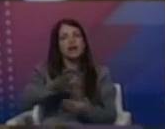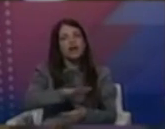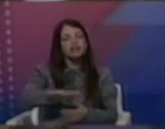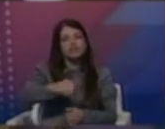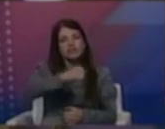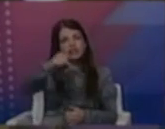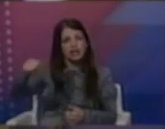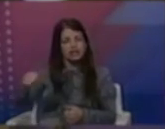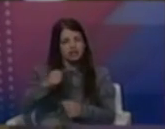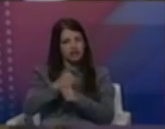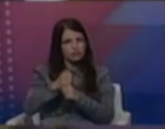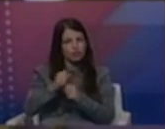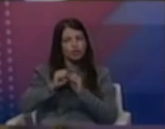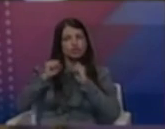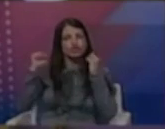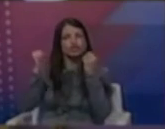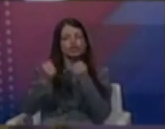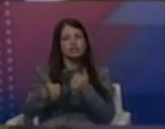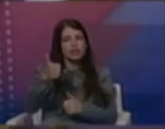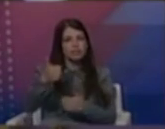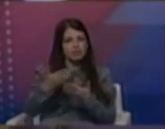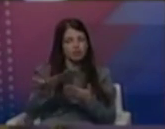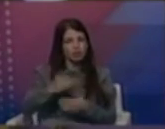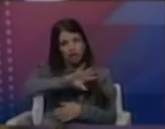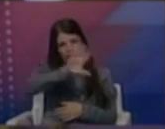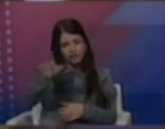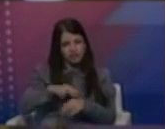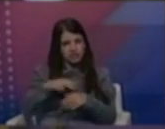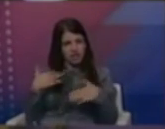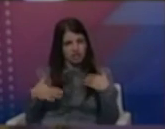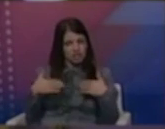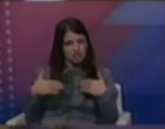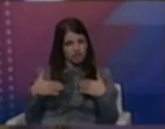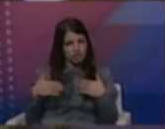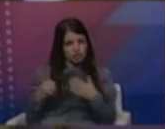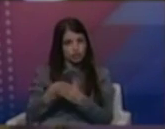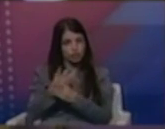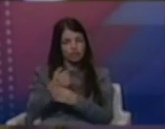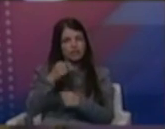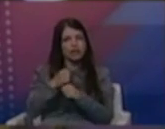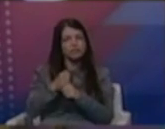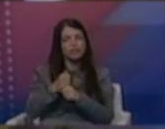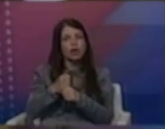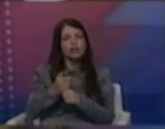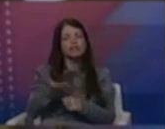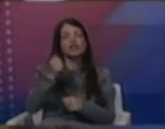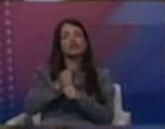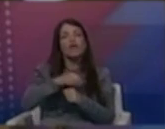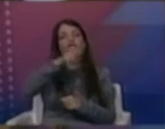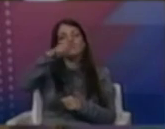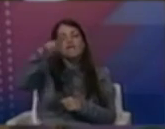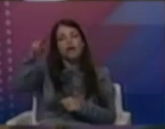ulidna. Naħdmu għal soċjetà ġusta fejn kulħadd jista' jgħix u jimxi l-qudiem. Naħdmu għal xogħol